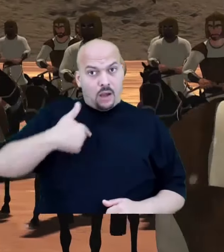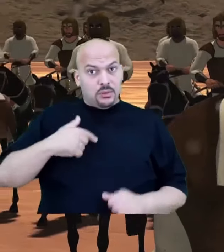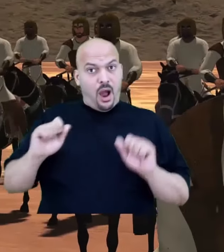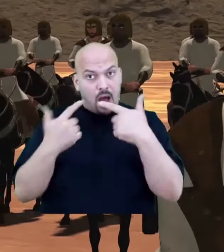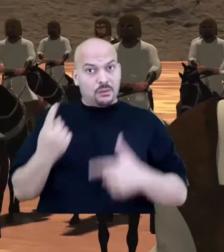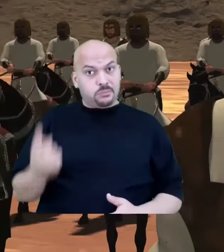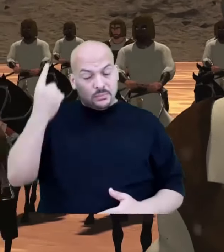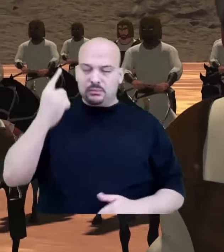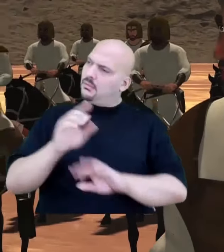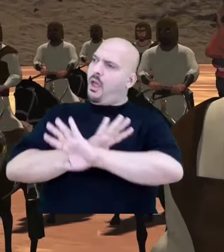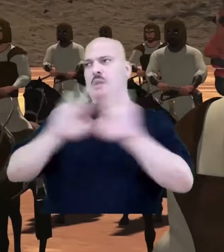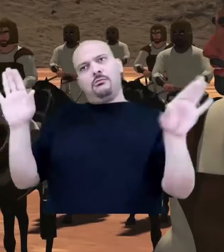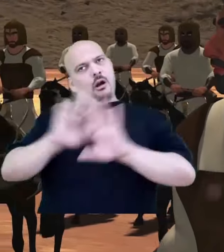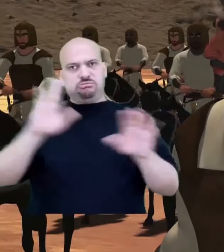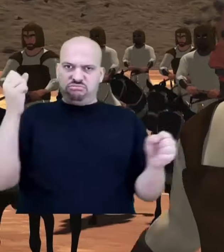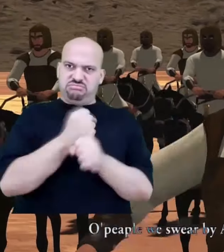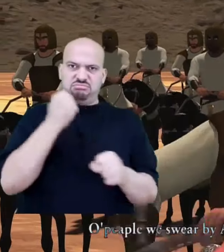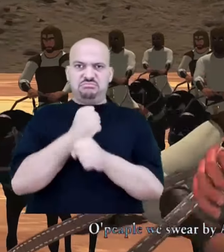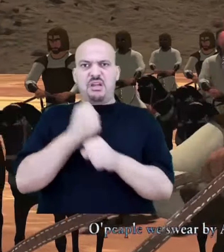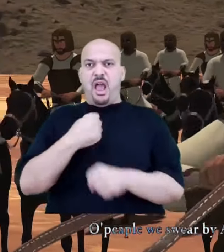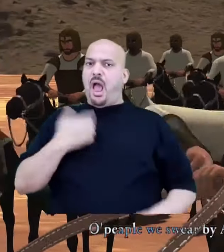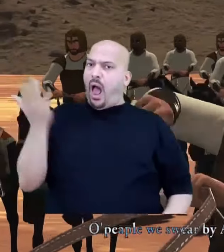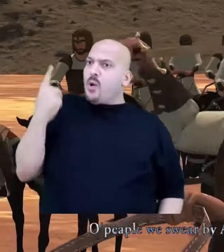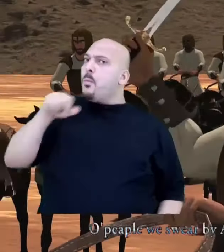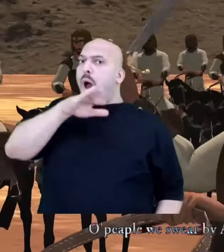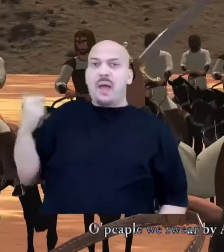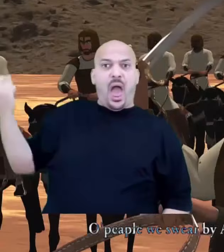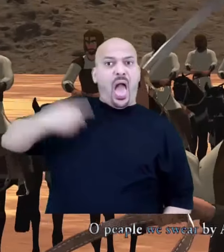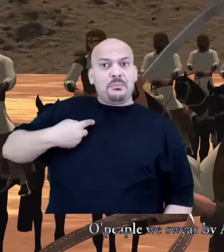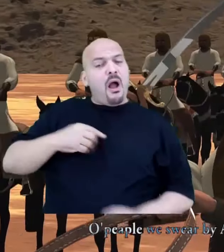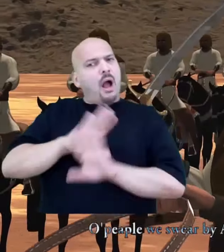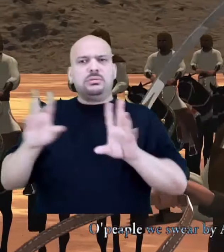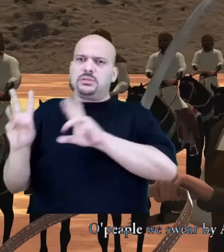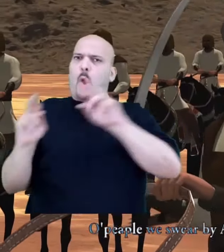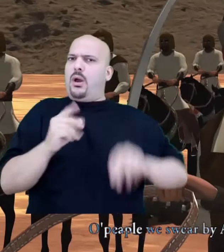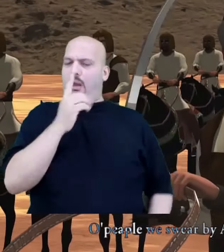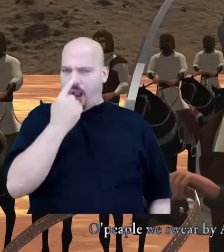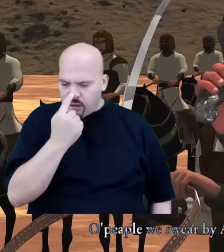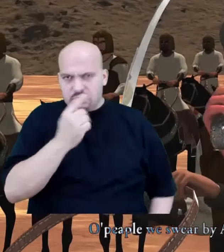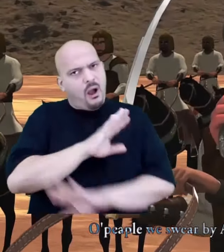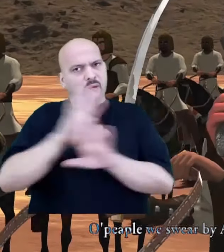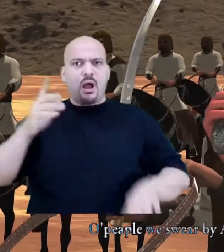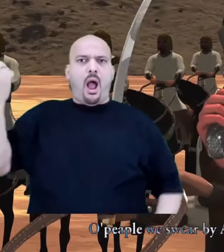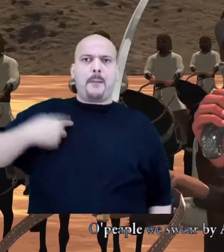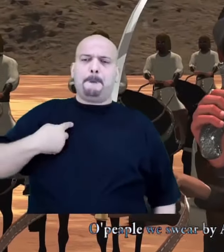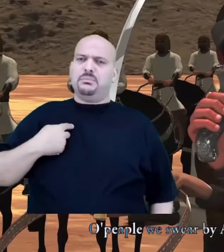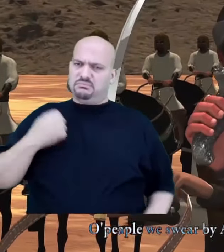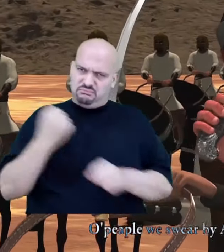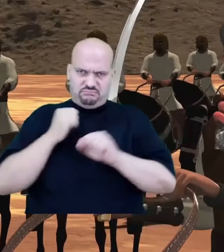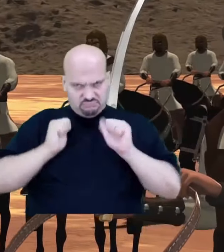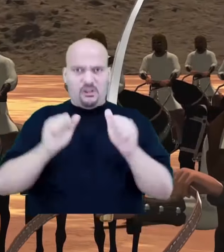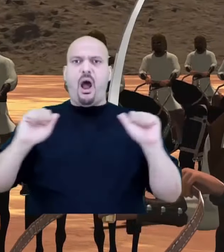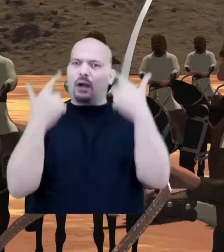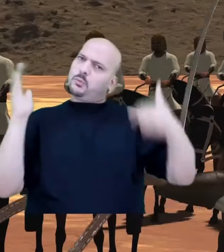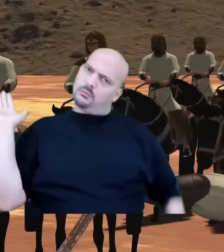ها هم يقاتلوننا يا ابن الوليد. يا قوم، والله إنا قد نفذنا أمر رسول الله.